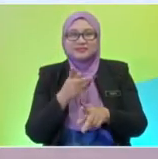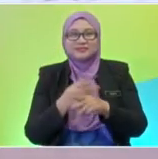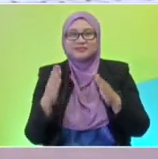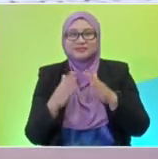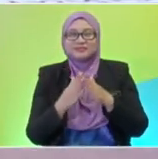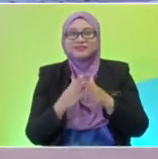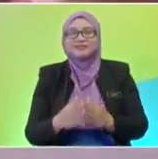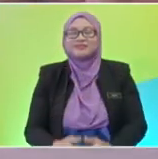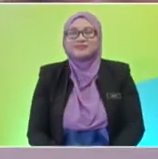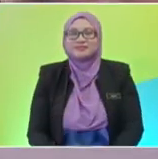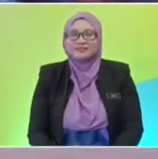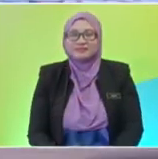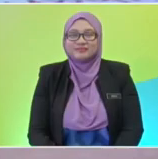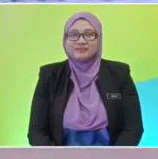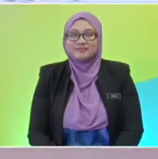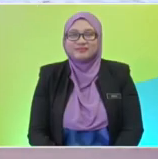parabola